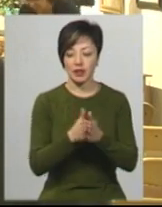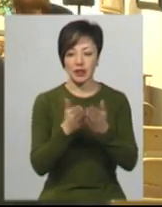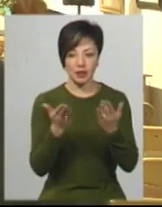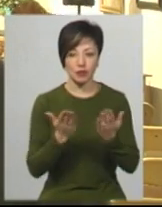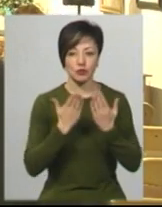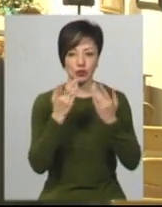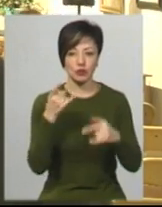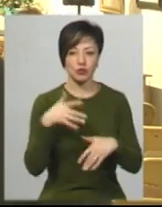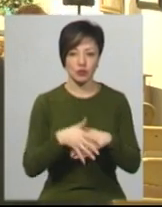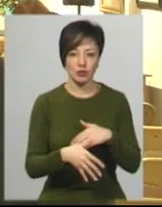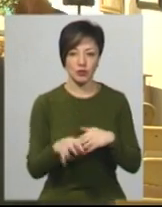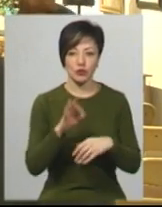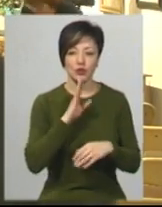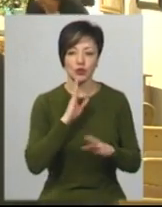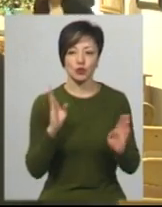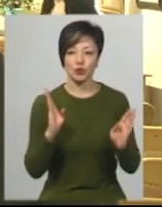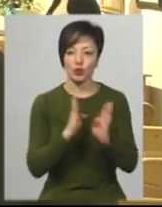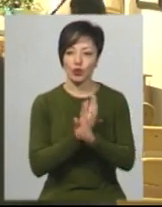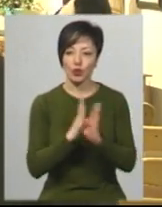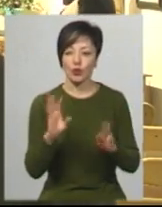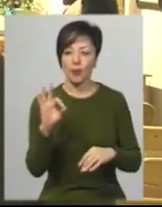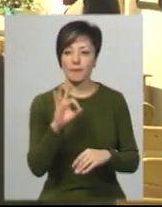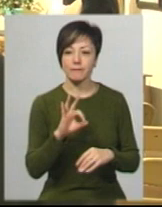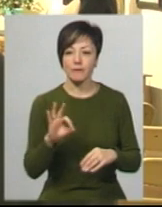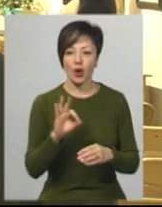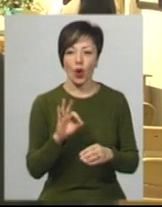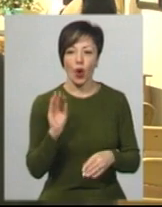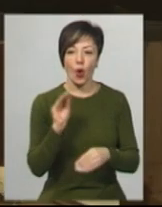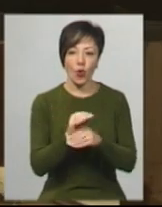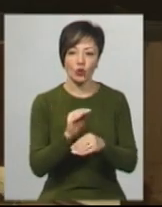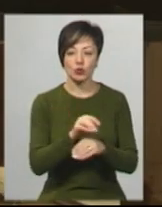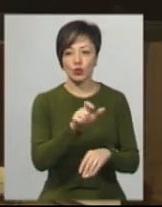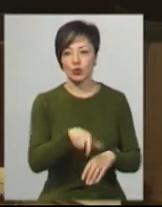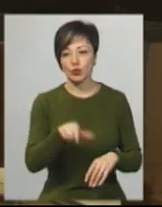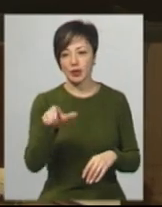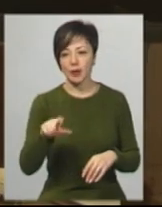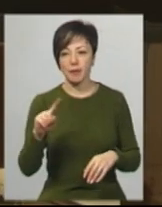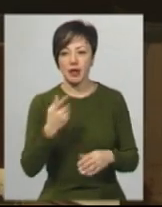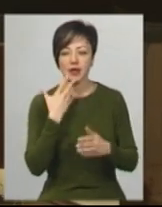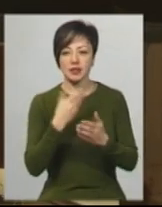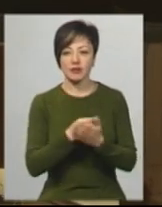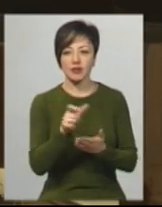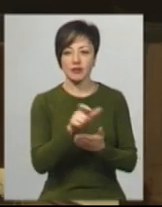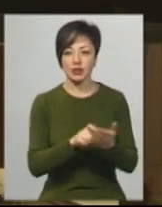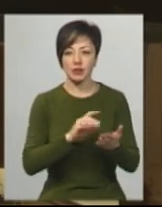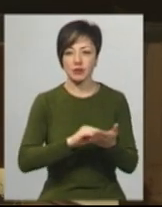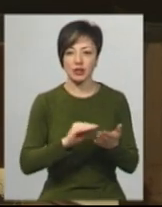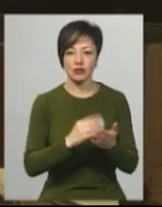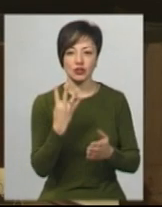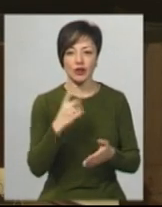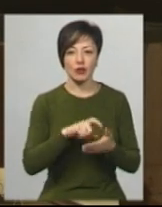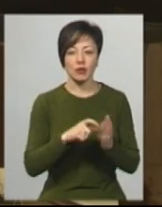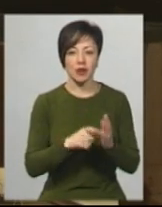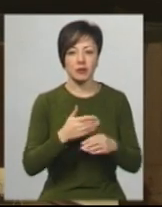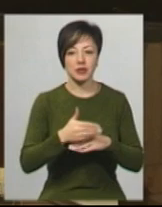її, зрозумієте там про жіночу долю, про осуд людей. Перший свій вірш Оля Заліпа написала у 4 класі.